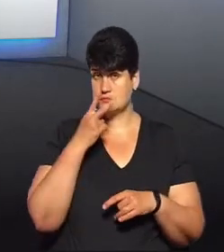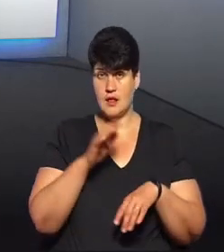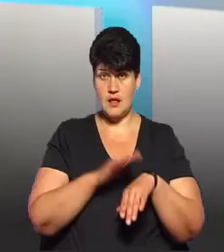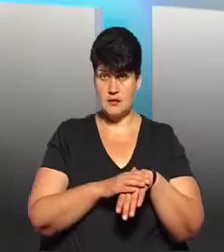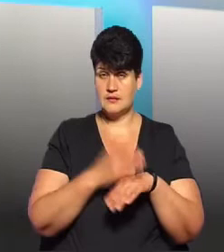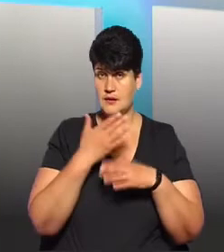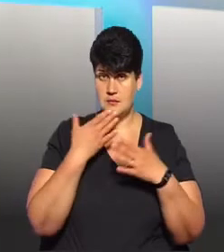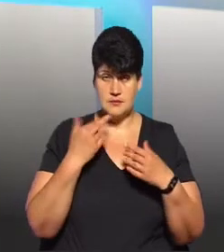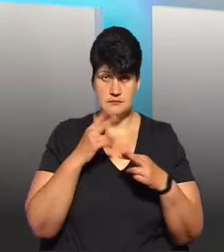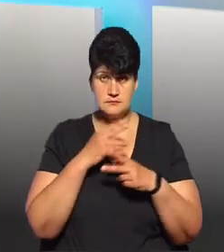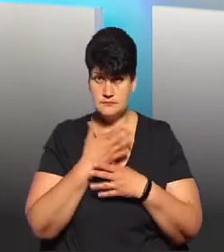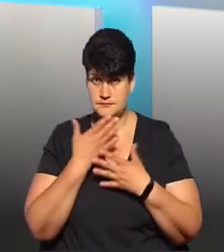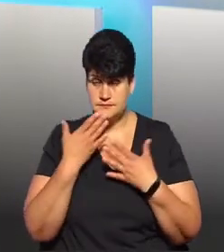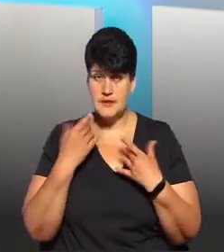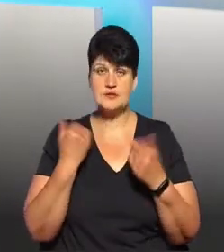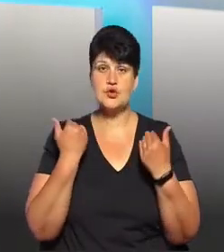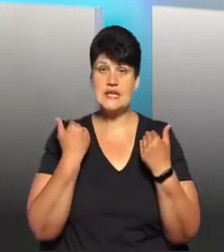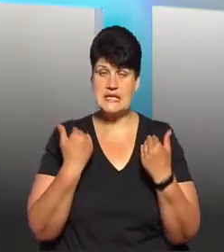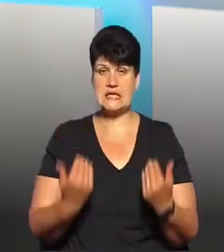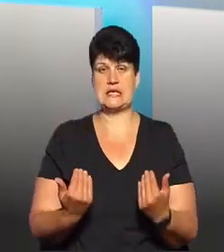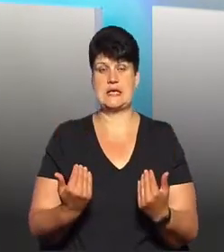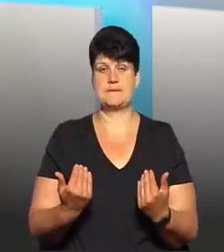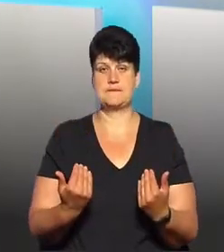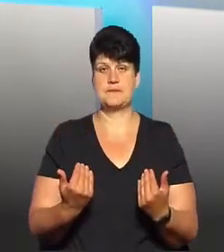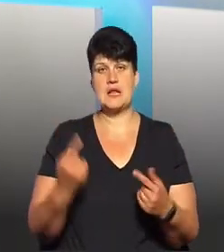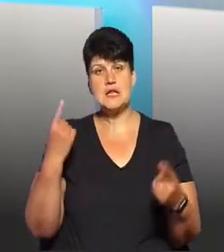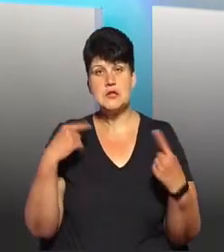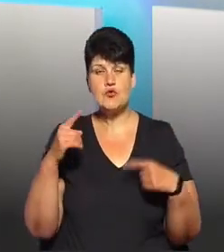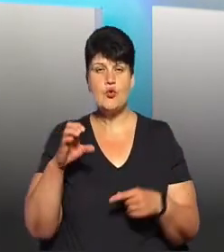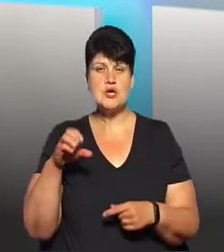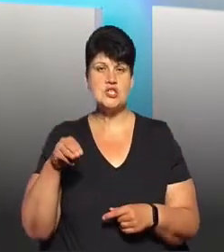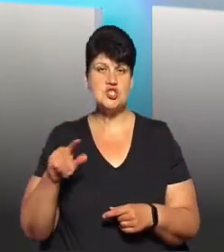якщо їхня, в принципі, їхня творчість, це, скажімо так,